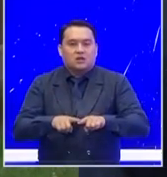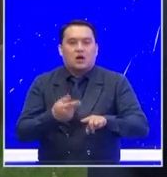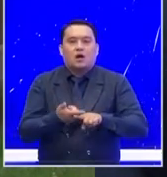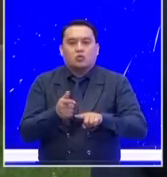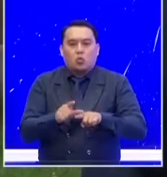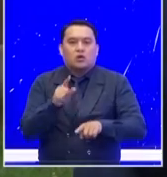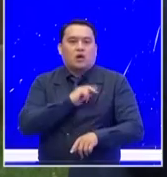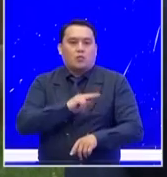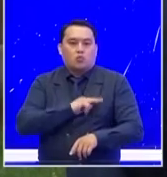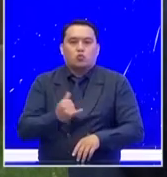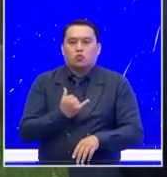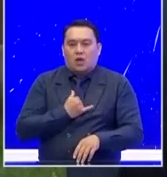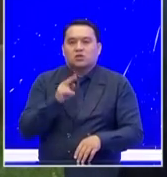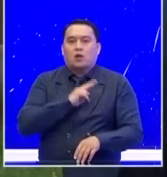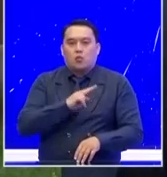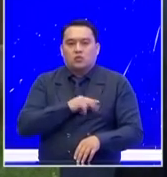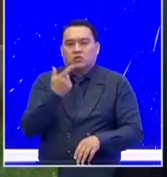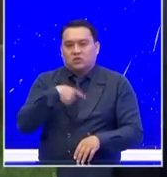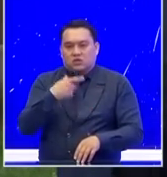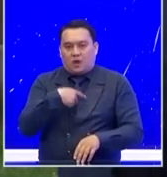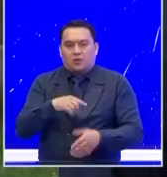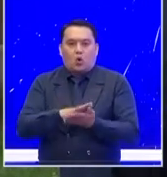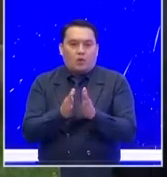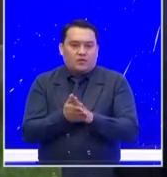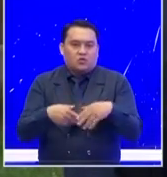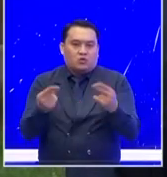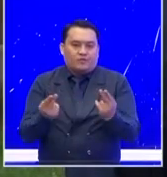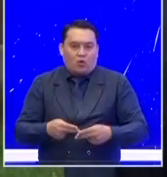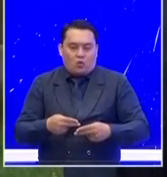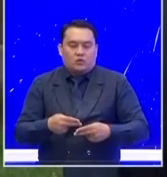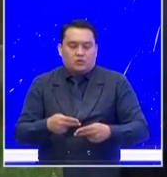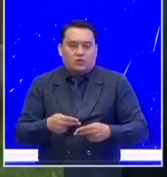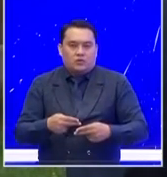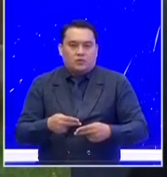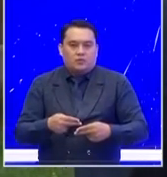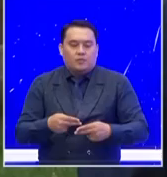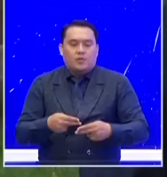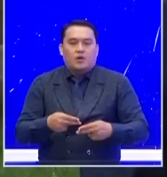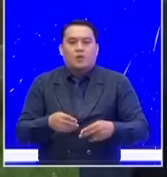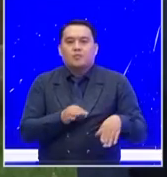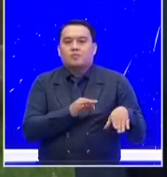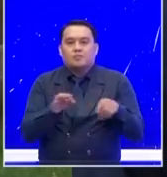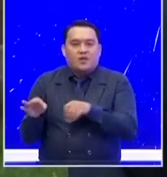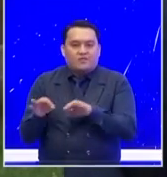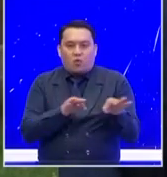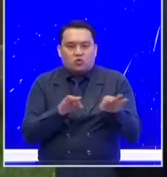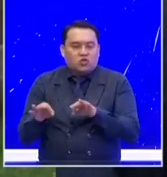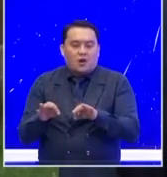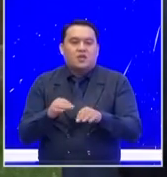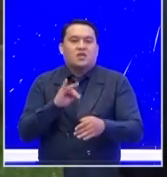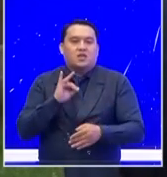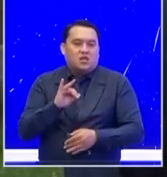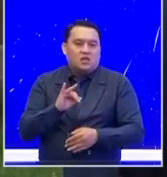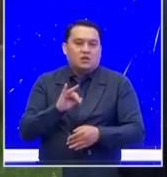которые работают у нас в городе, они сами должны на договорной основе договариваться с пассажирскими перевозчиками и,